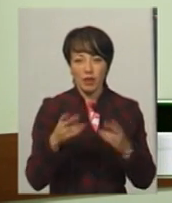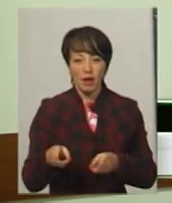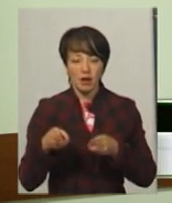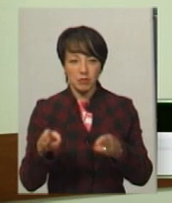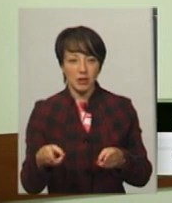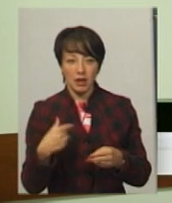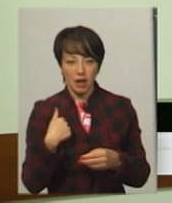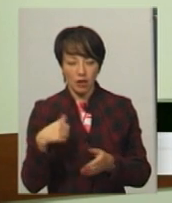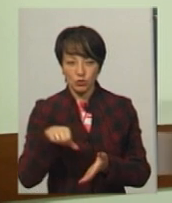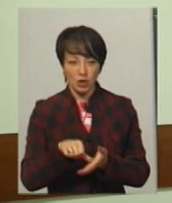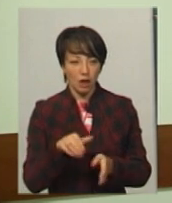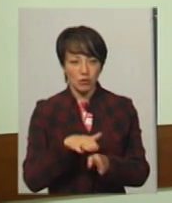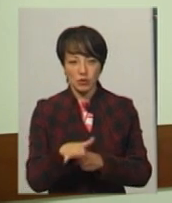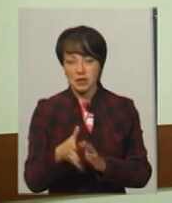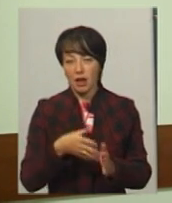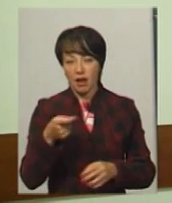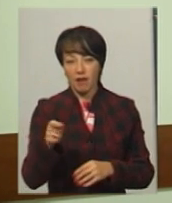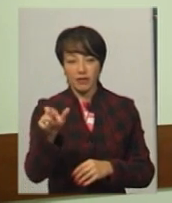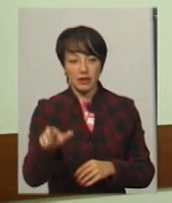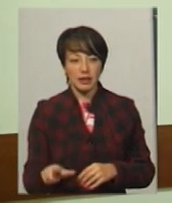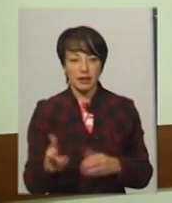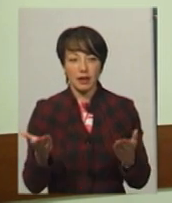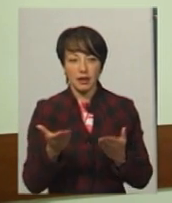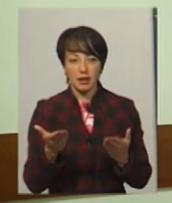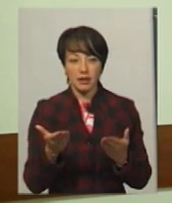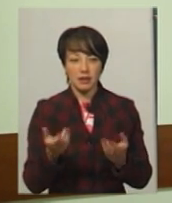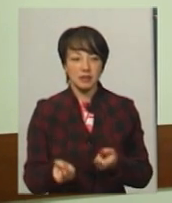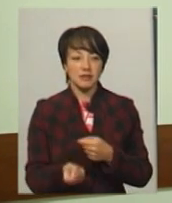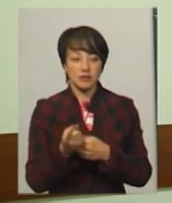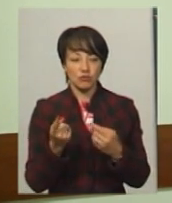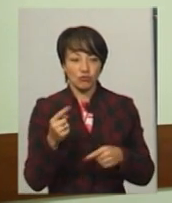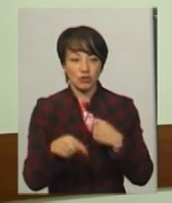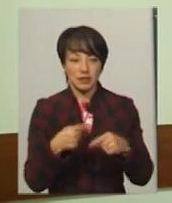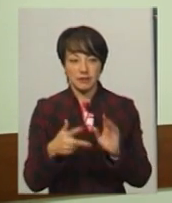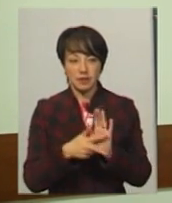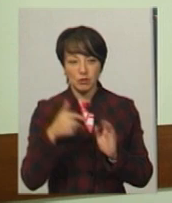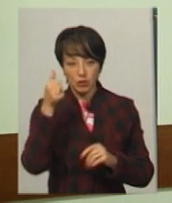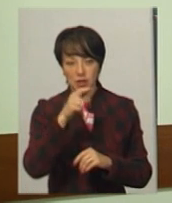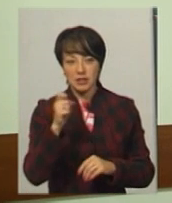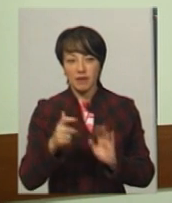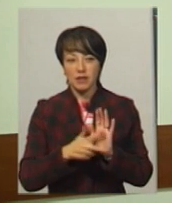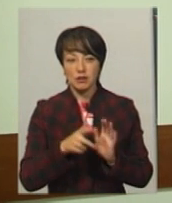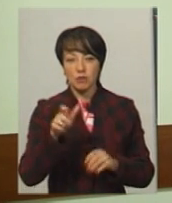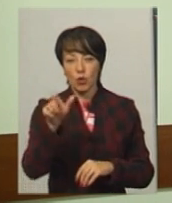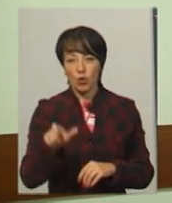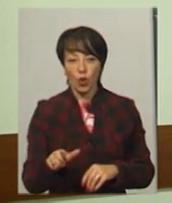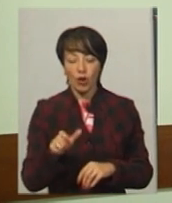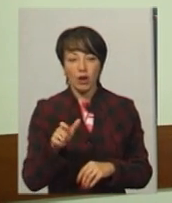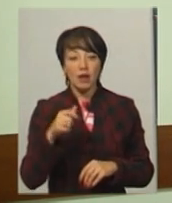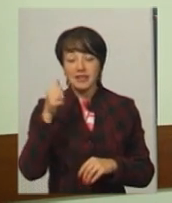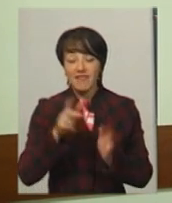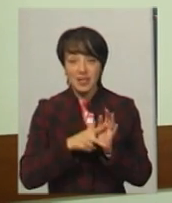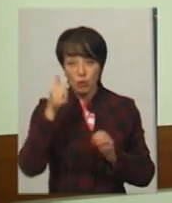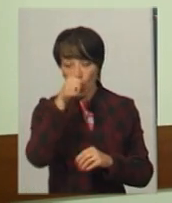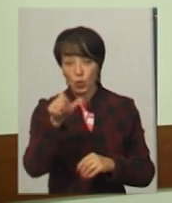абсолютно, заявник, який взявся ні звідки через 8 років. За 8 років людина, з якою я не